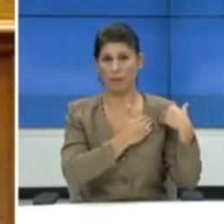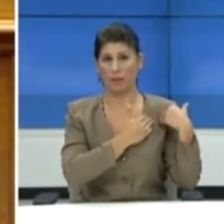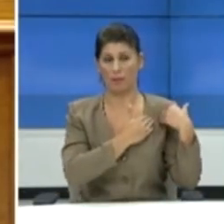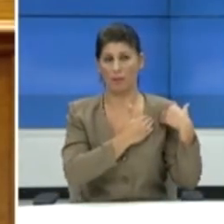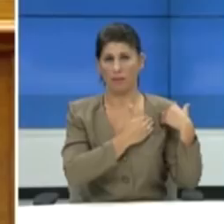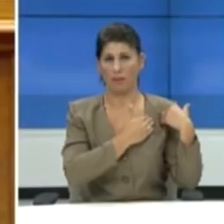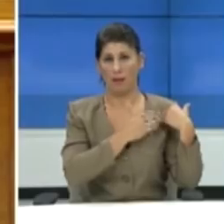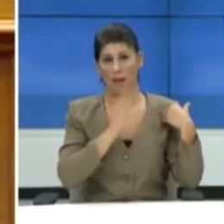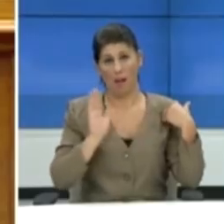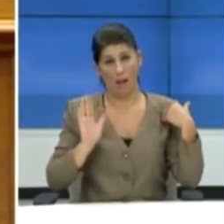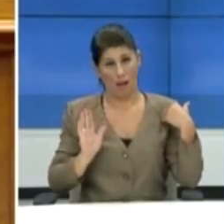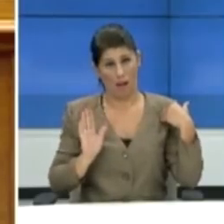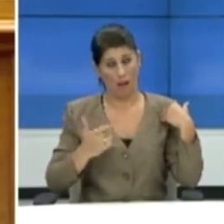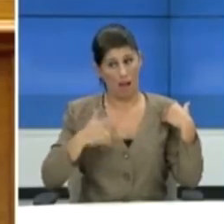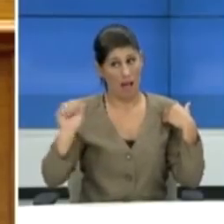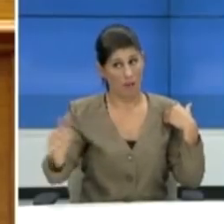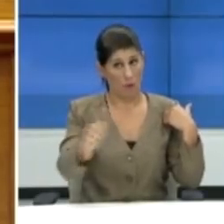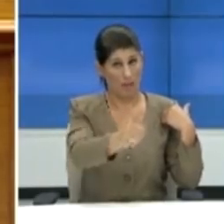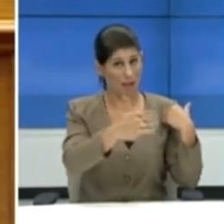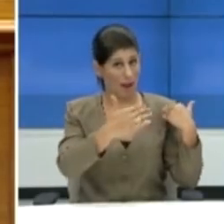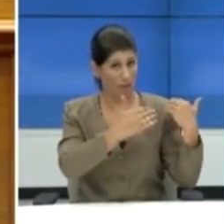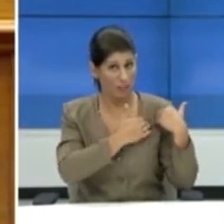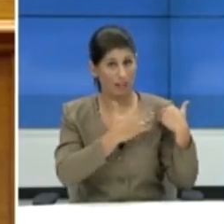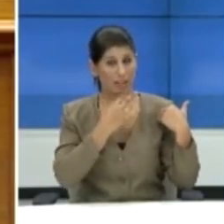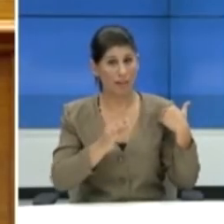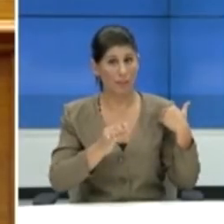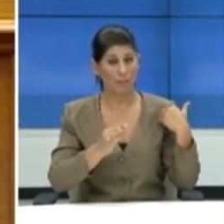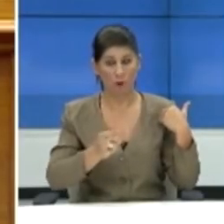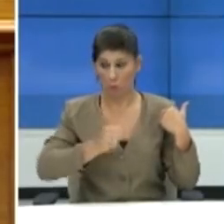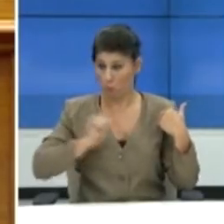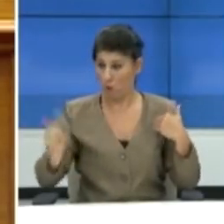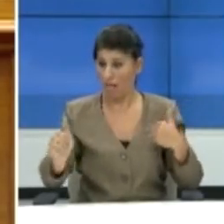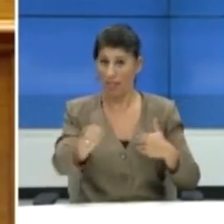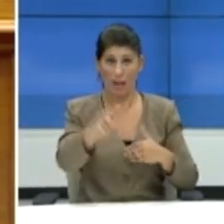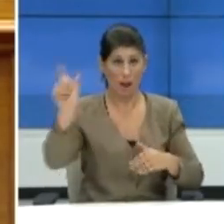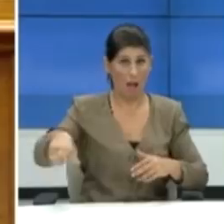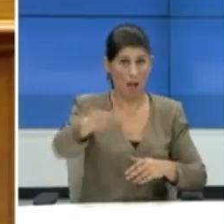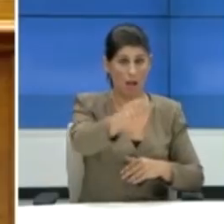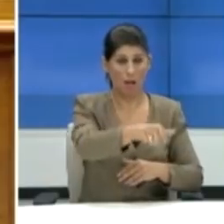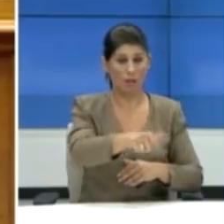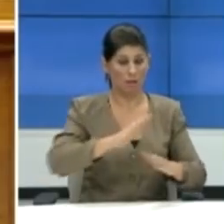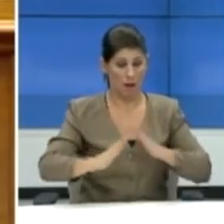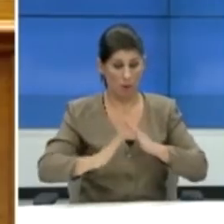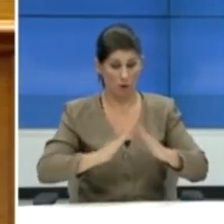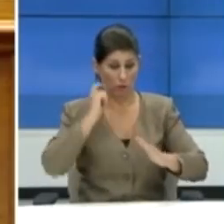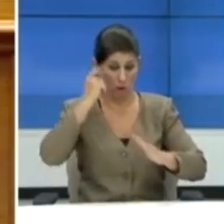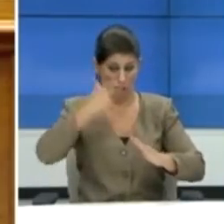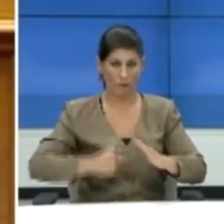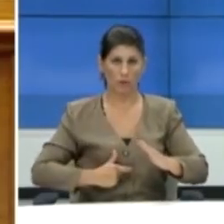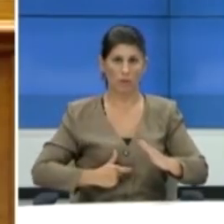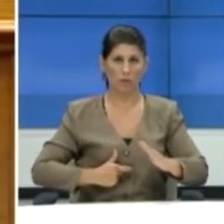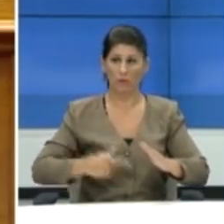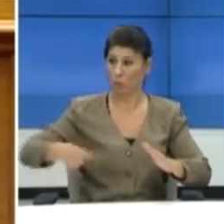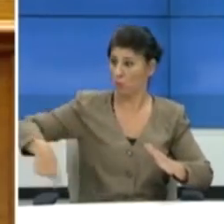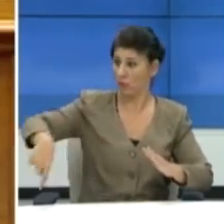Μόνο που η ατομική ευθύνη, δηλαδή η ευθύνη του καθένα και της καθεμιάς να προστατέψει τον εαυτό του,